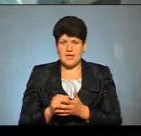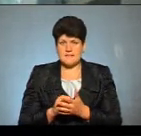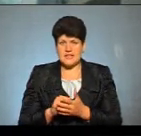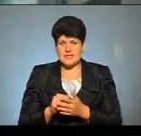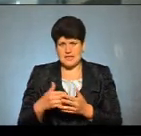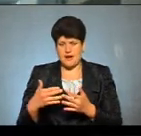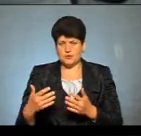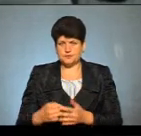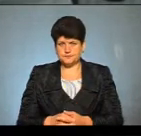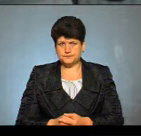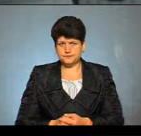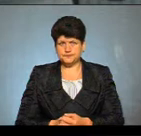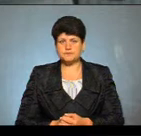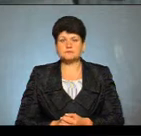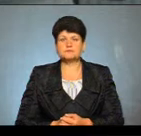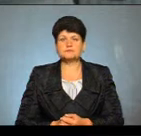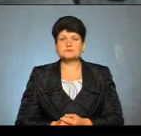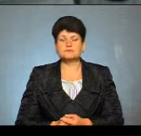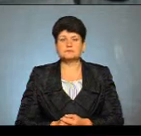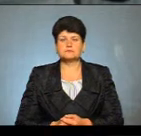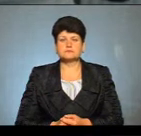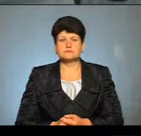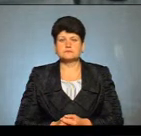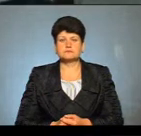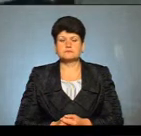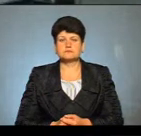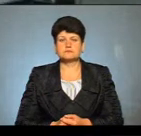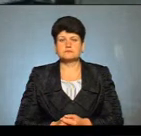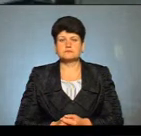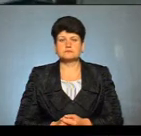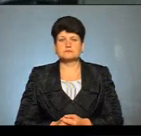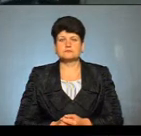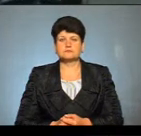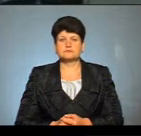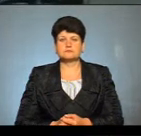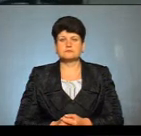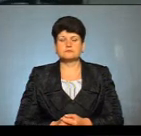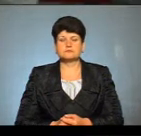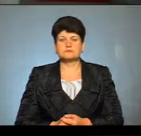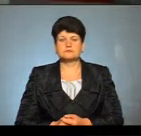Дякую.